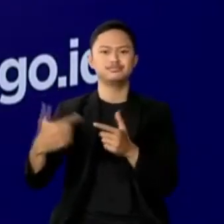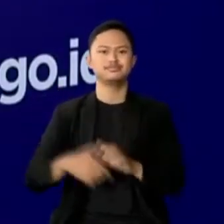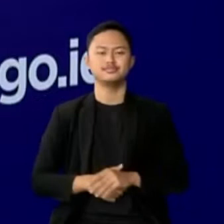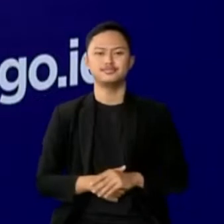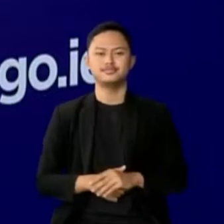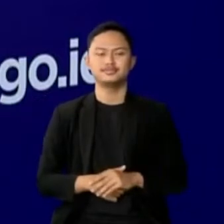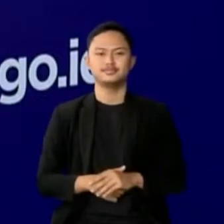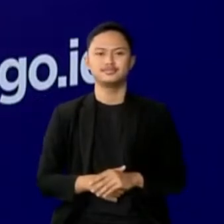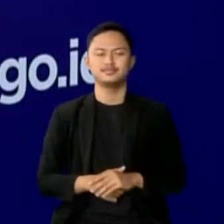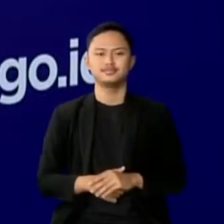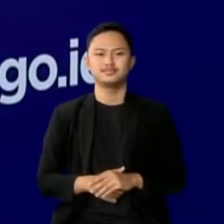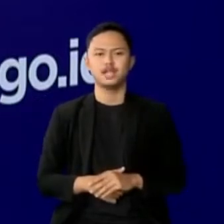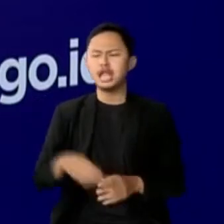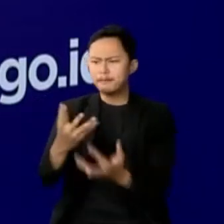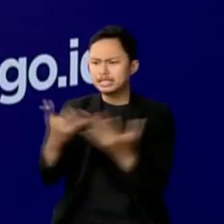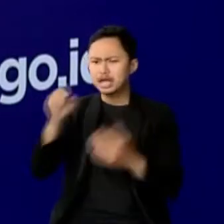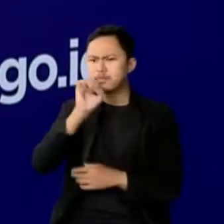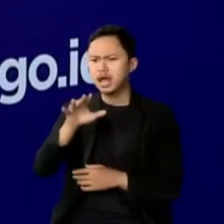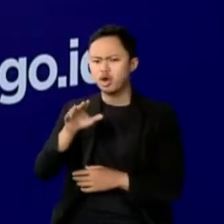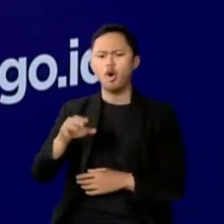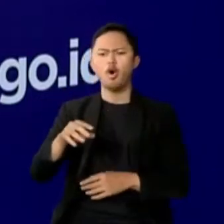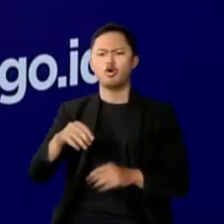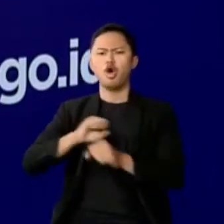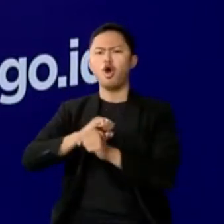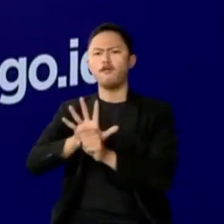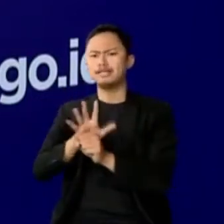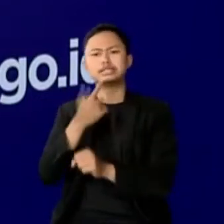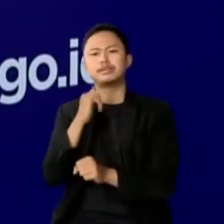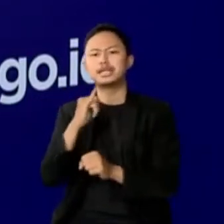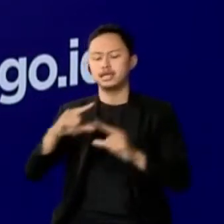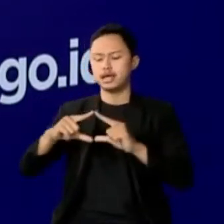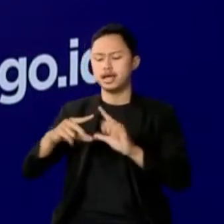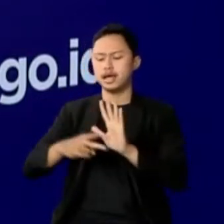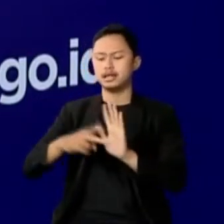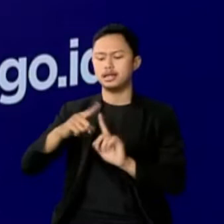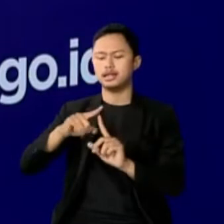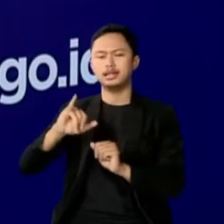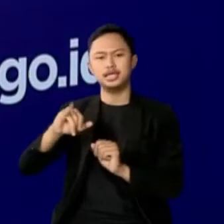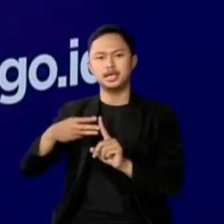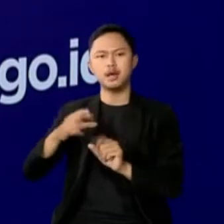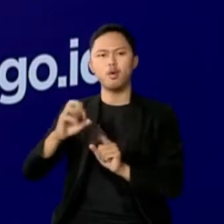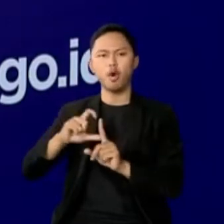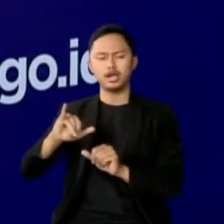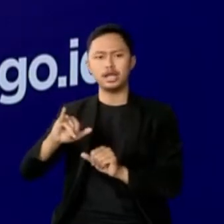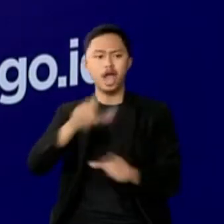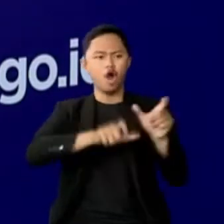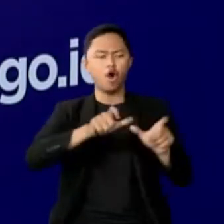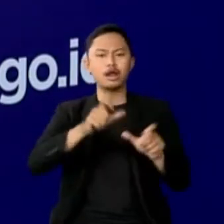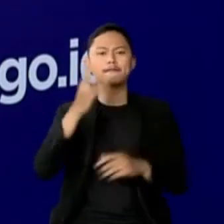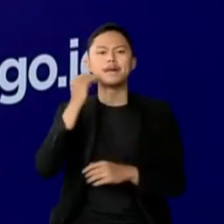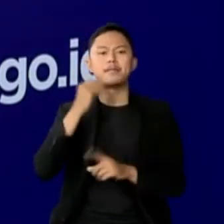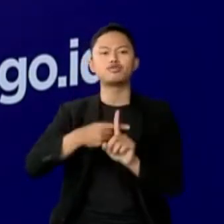covert itu nanti akan antibodi ini apa orang-orang yang ini tuh tidak perlu vaksin lagi atau bagaimana kerja vaksin untuk orang-orang